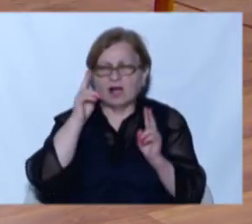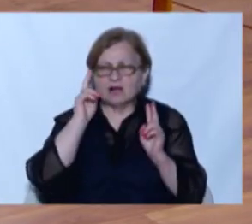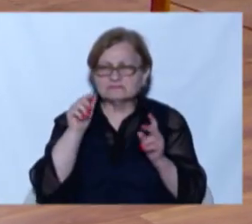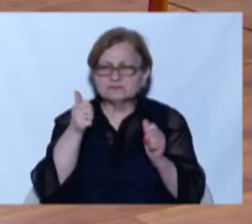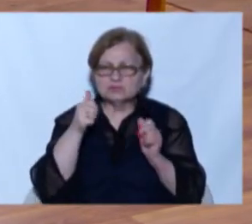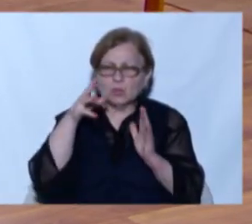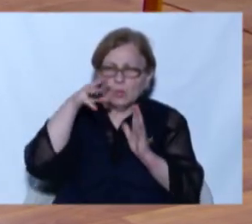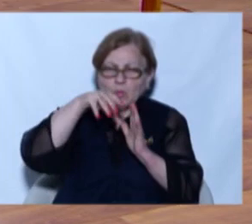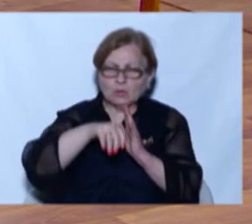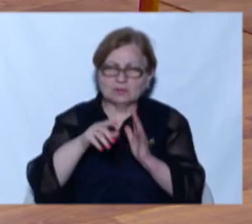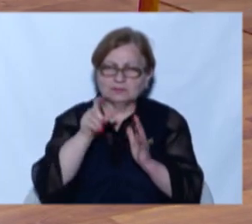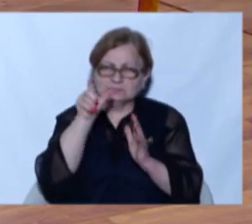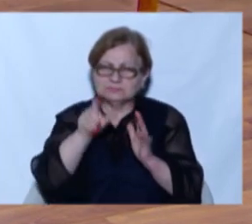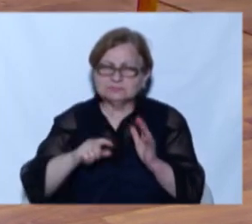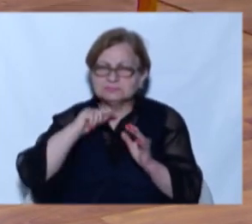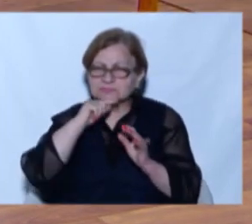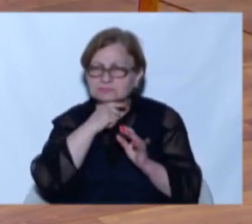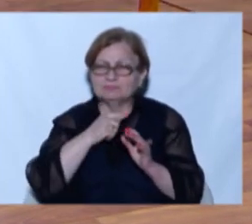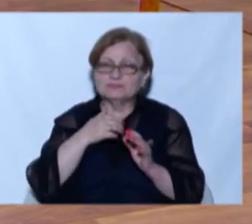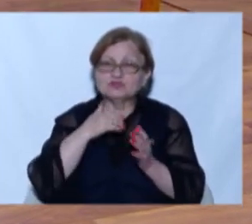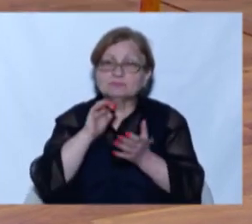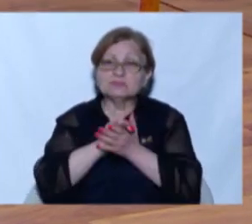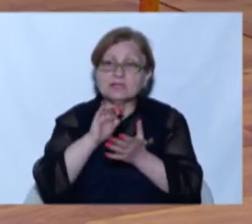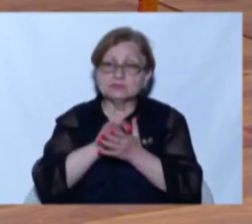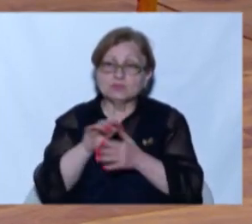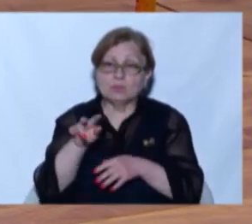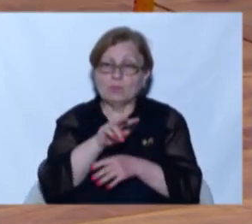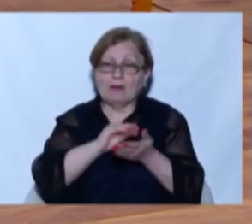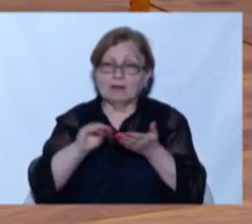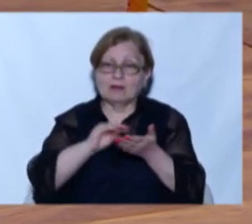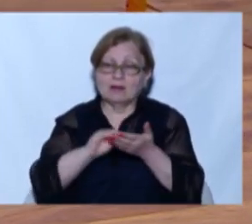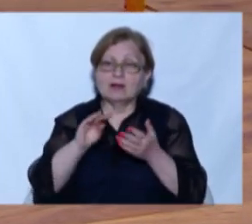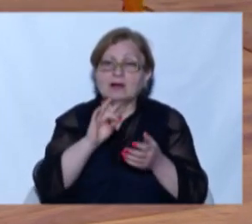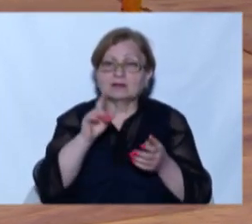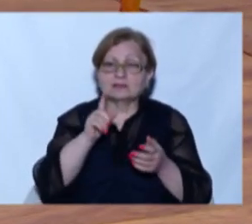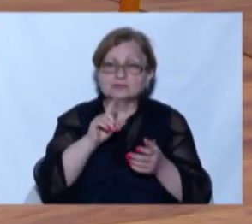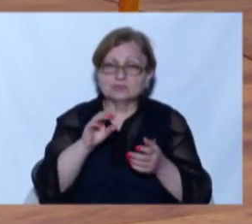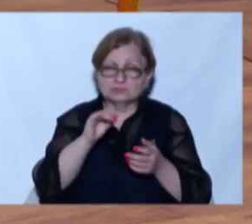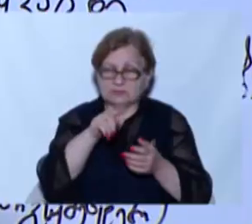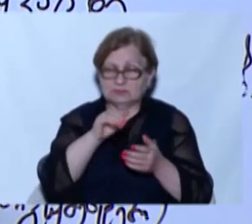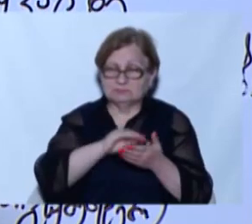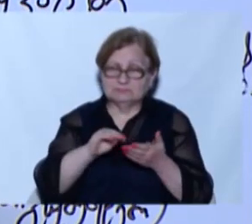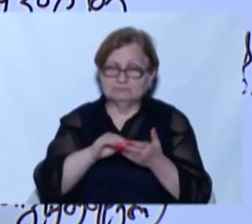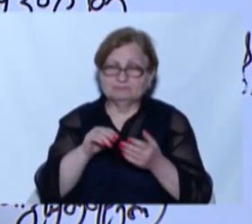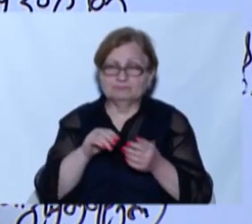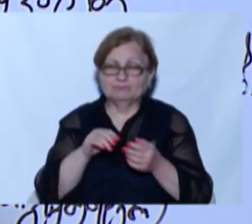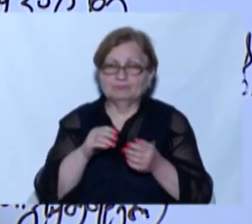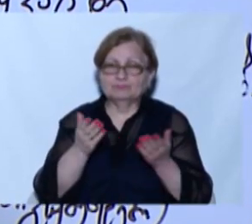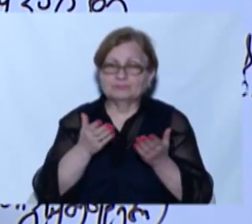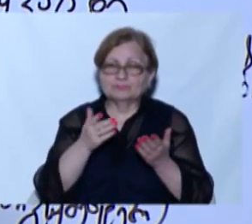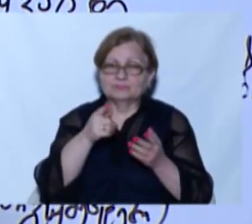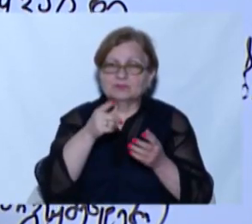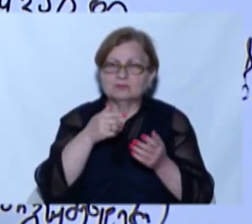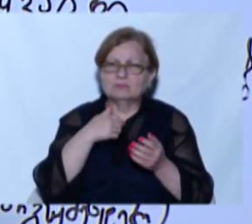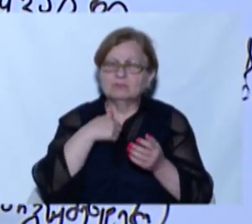საუბარში. ჩემი ნაცნობობა რეზოსთან, იგულისხმება რევაზ ინანიშვილი, რომელიც